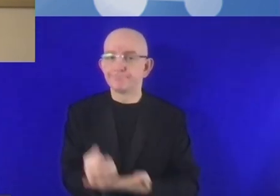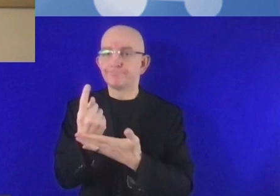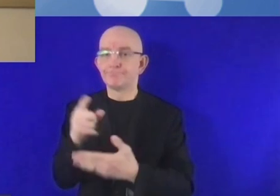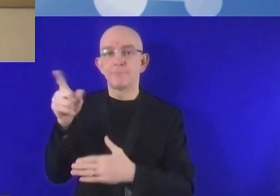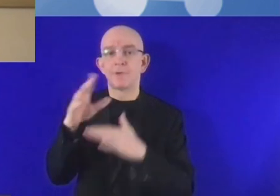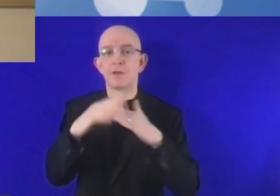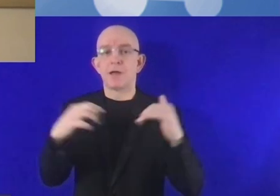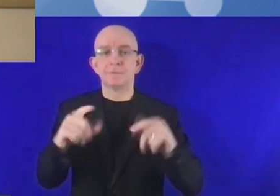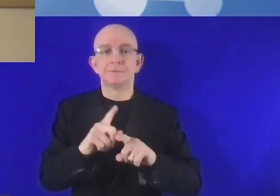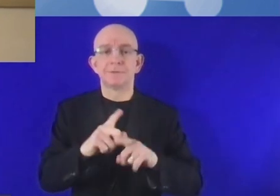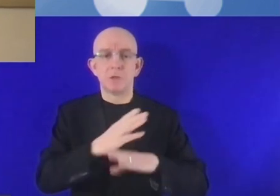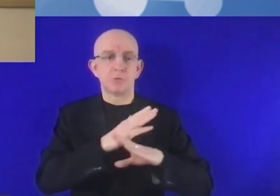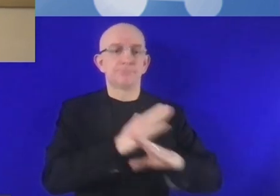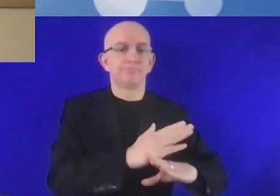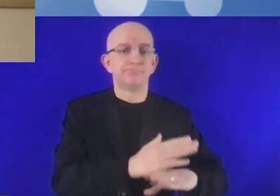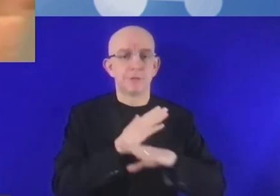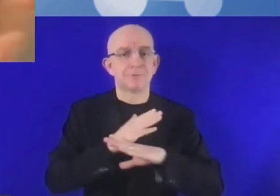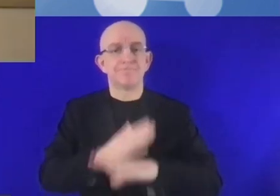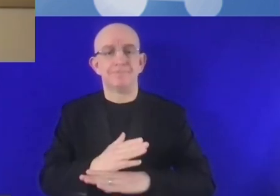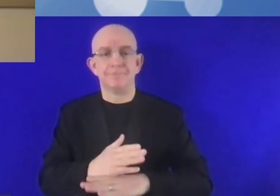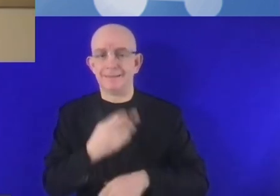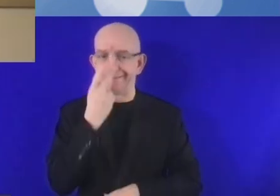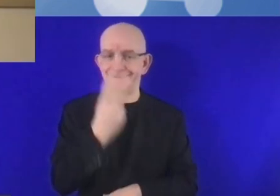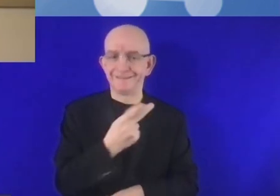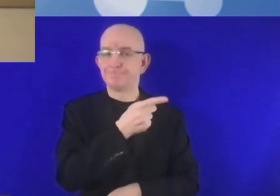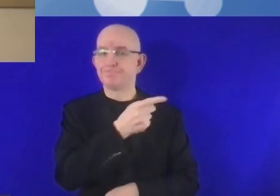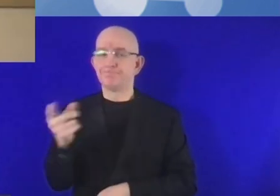Chcemy działać zgodnie z